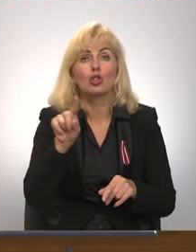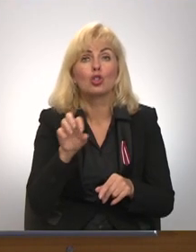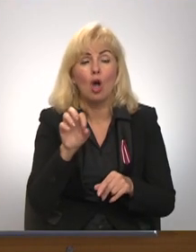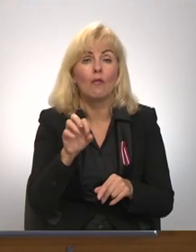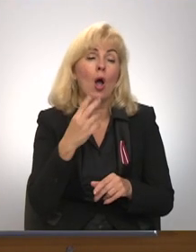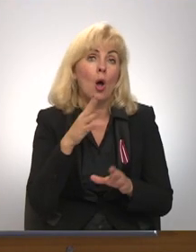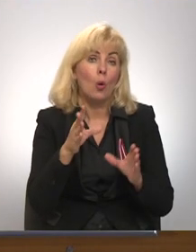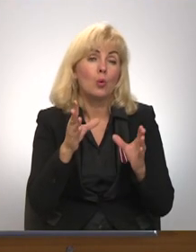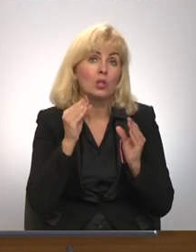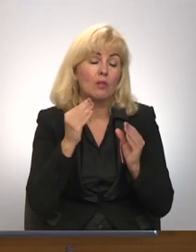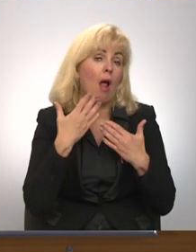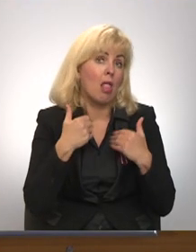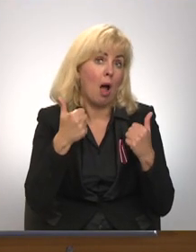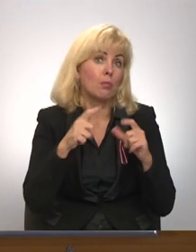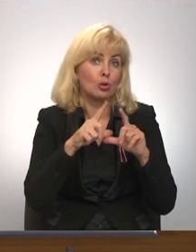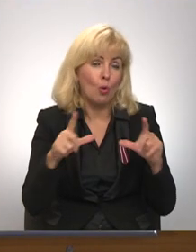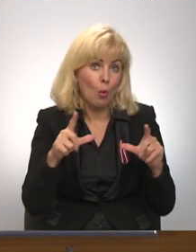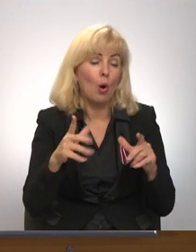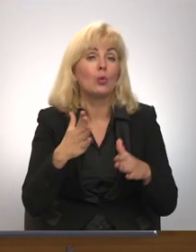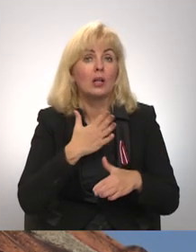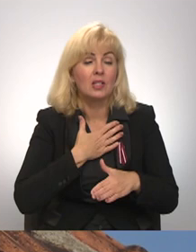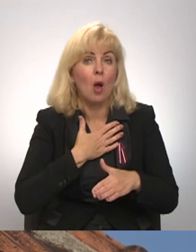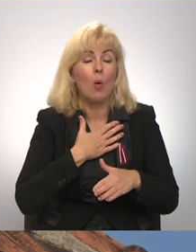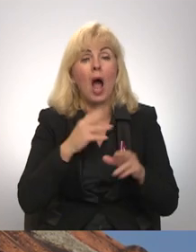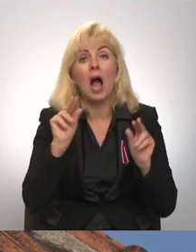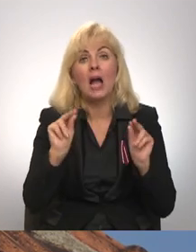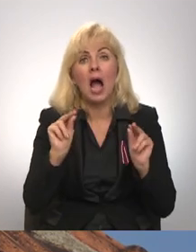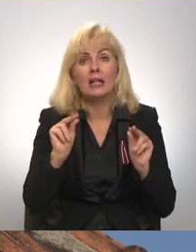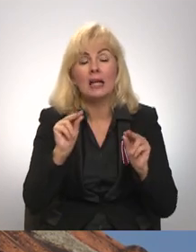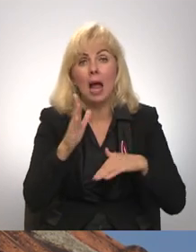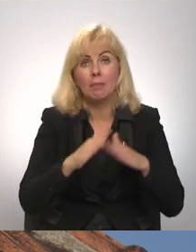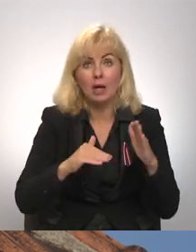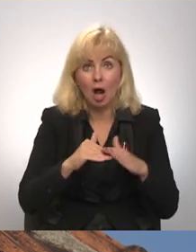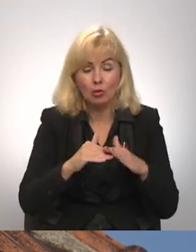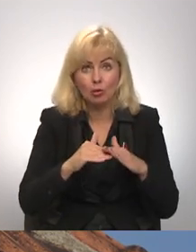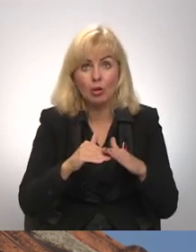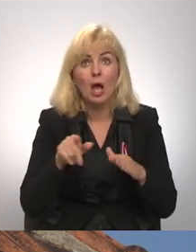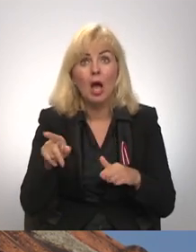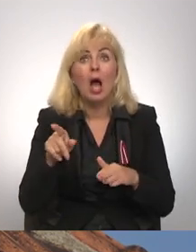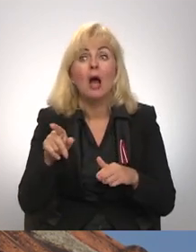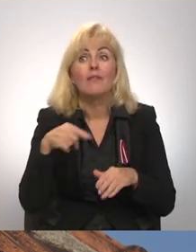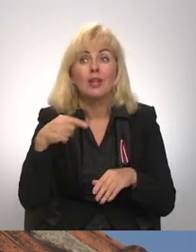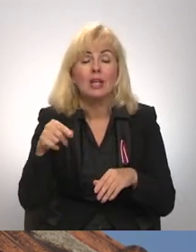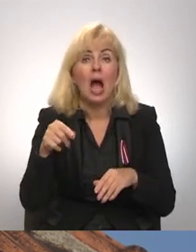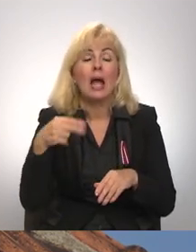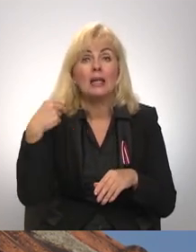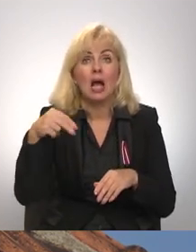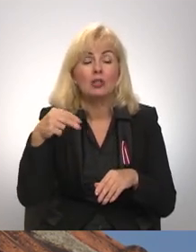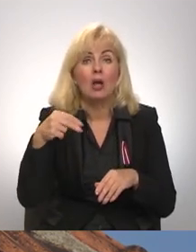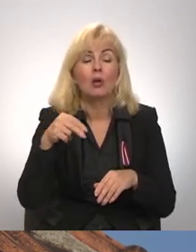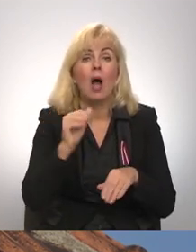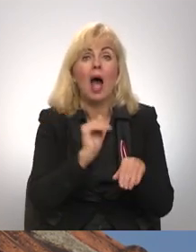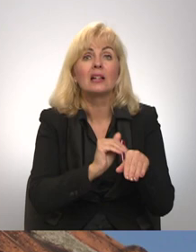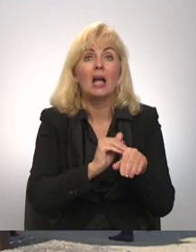labu skolu sev un arī savai garīgajai praksei. Kapelas pagalmā ir zvans, ko ieskandina atgādinot par